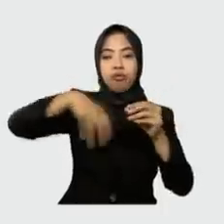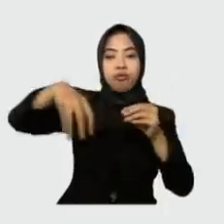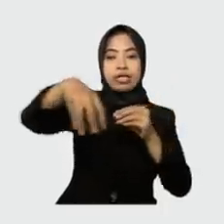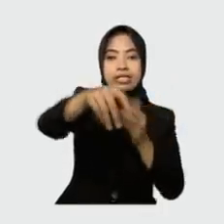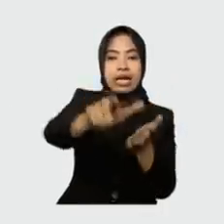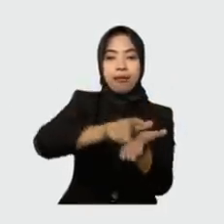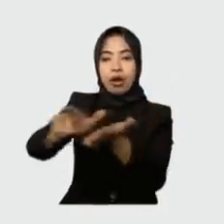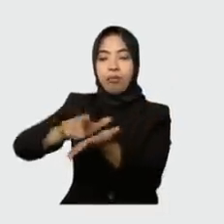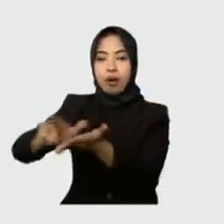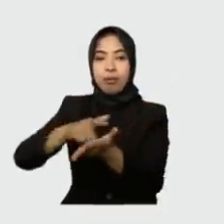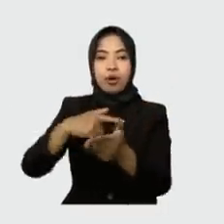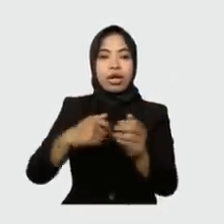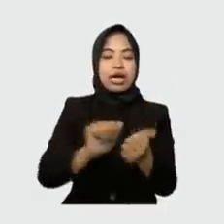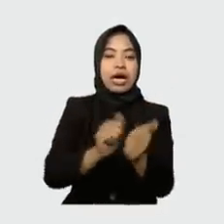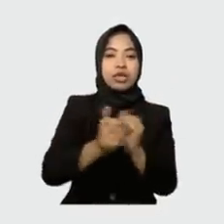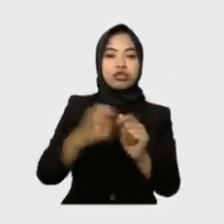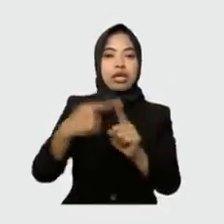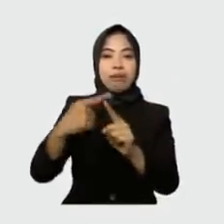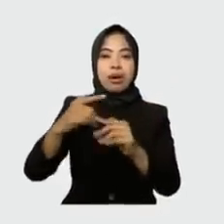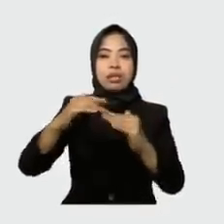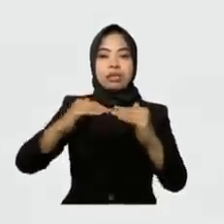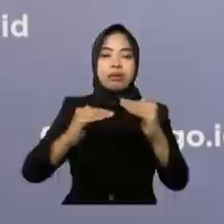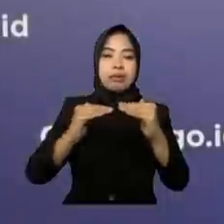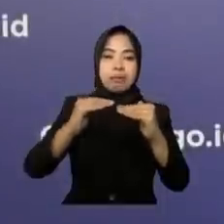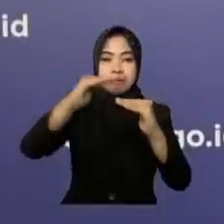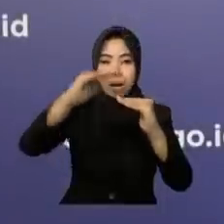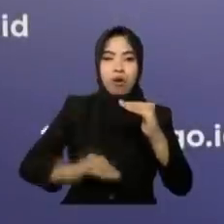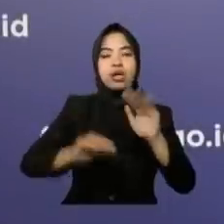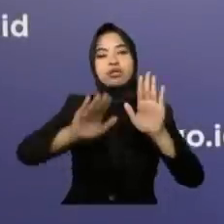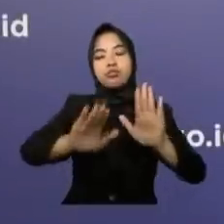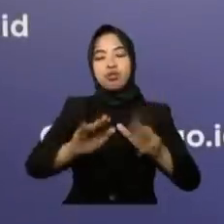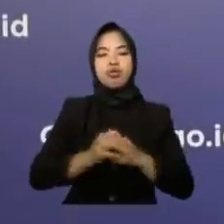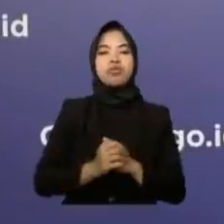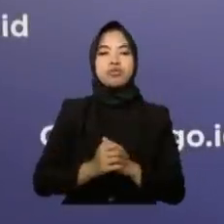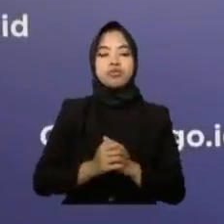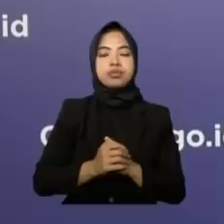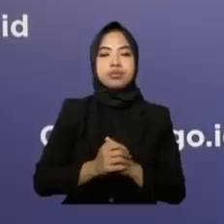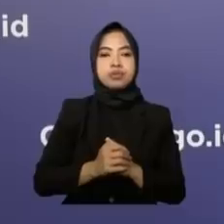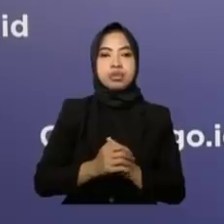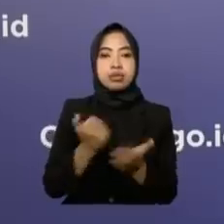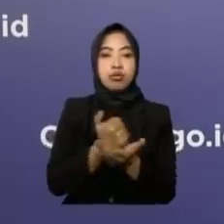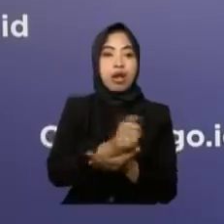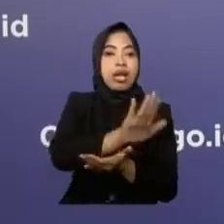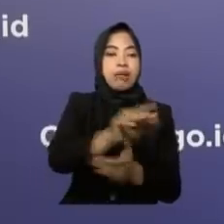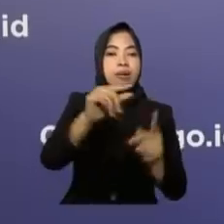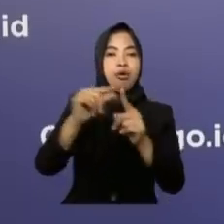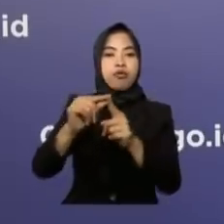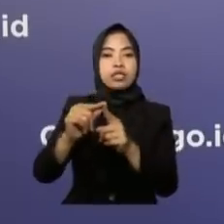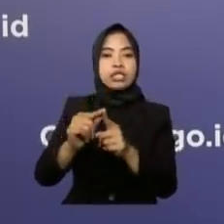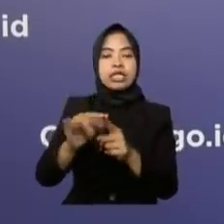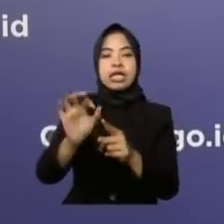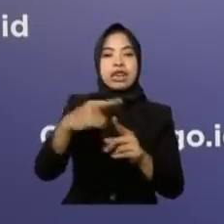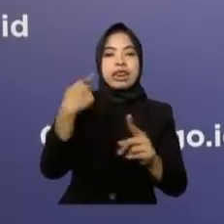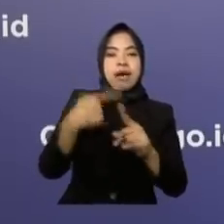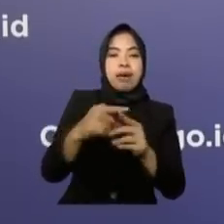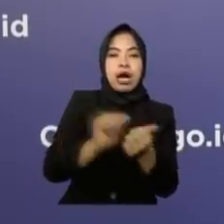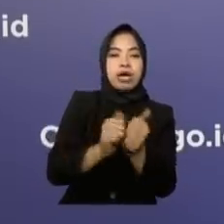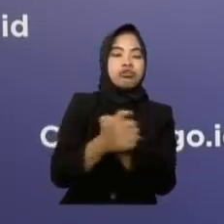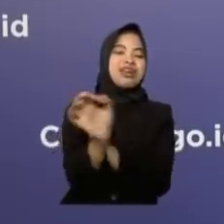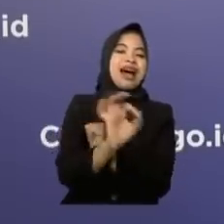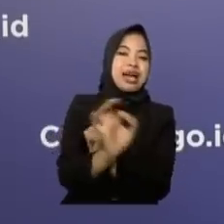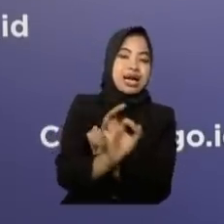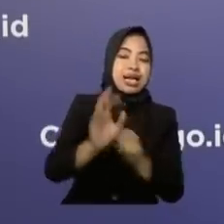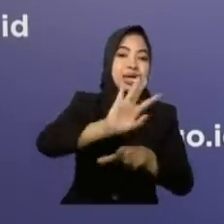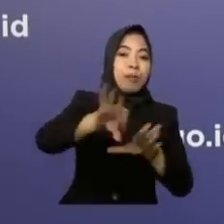ini melaporkan penambahan kasus di bawah 10 dan ada lima provinsi tanpa ada penambahan kasus diantaranya